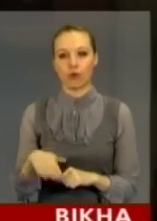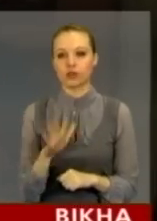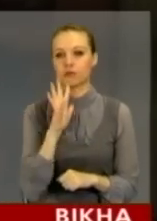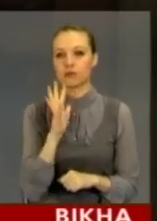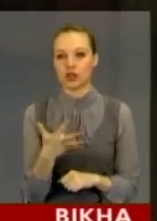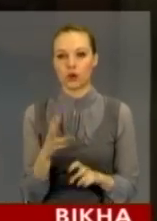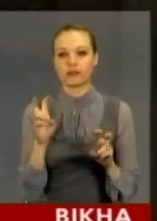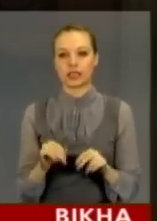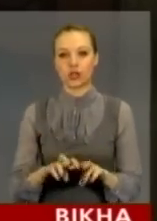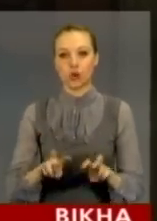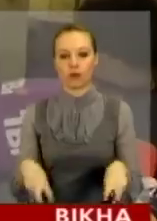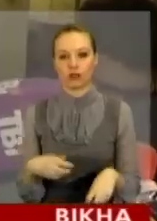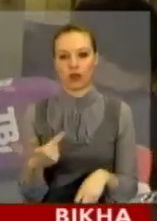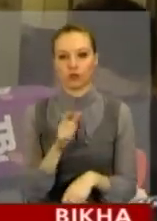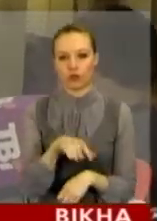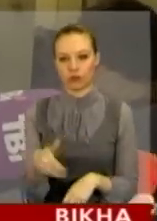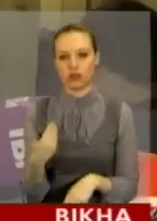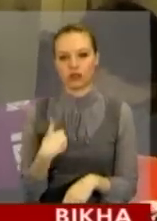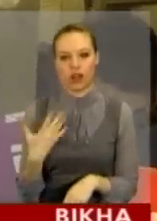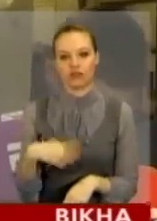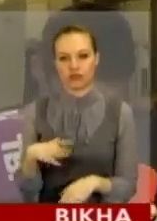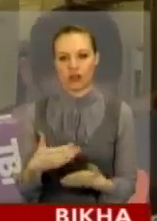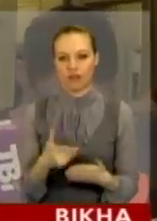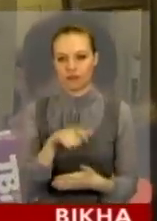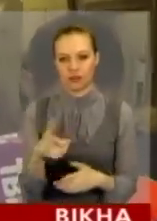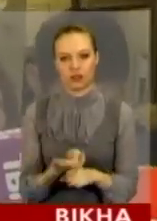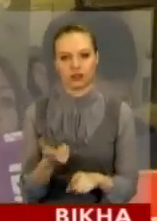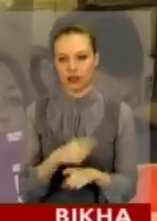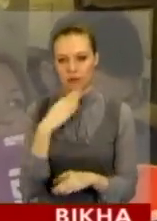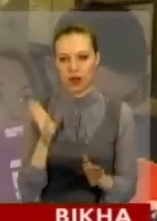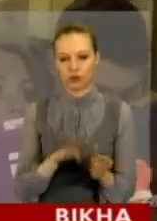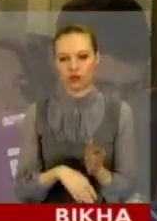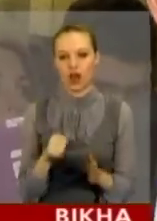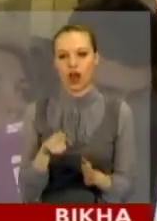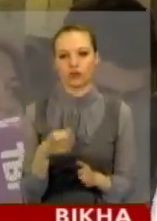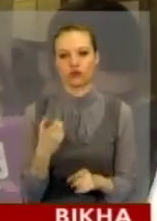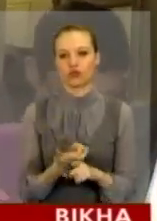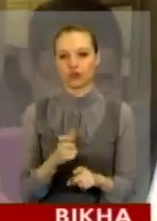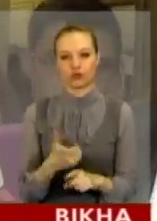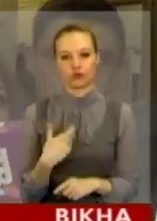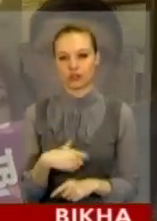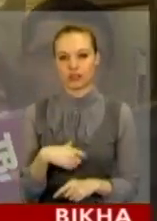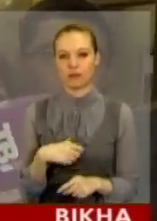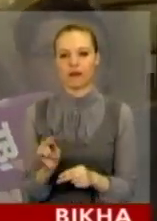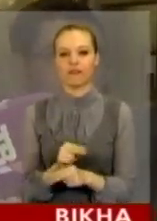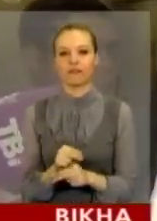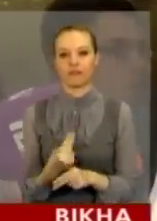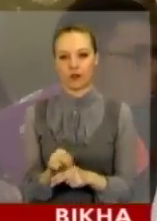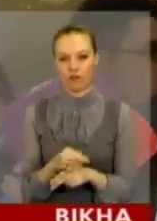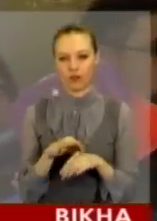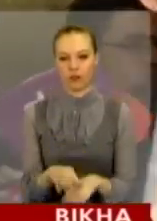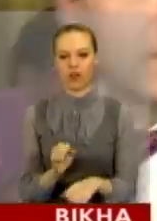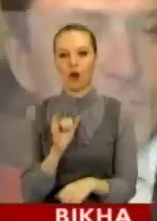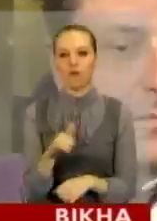років сидять, обкрадають отут громадян. Я чекав від них набагато гіршого. Тут вони ще дуже себе виховано повели. А у вас